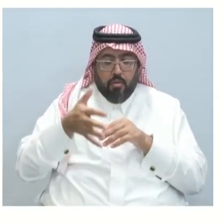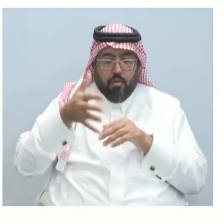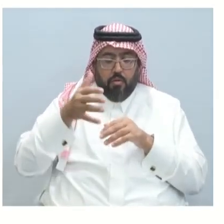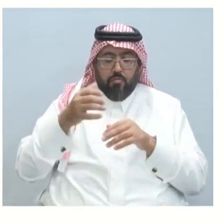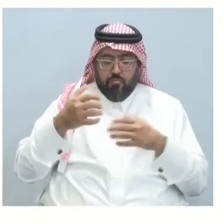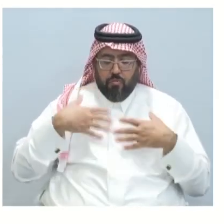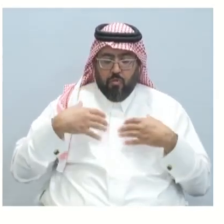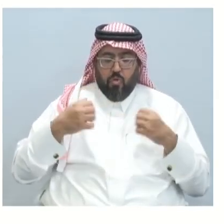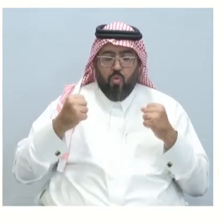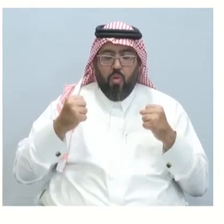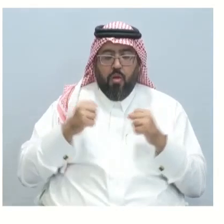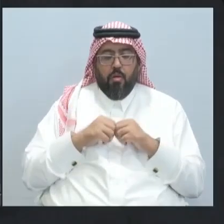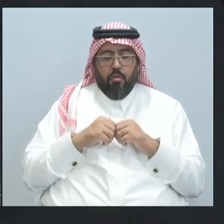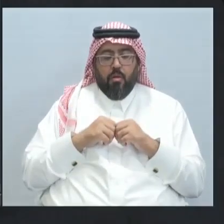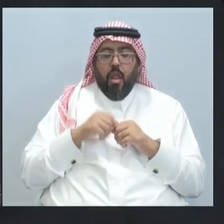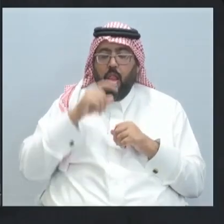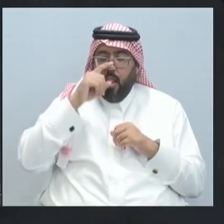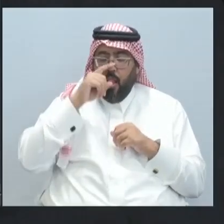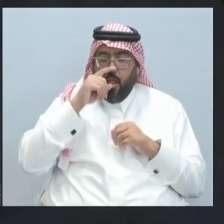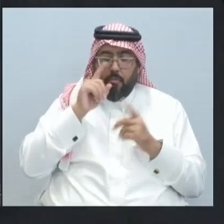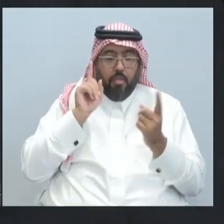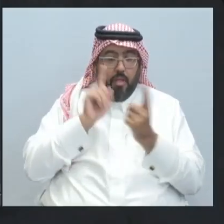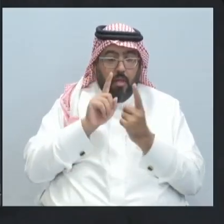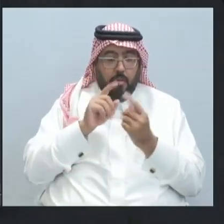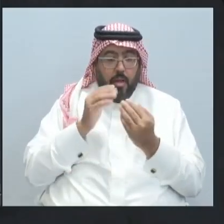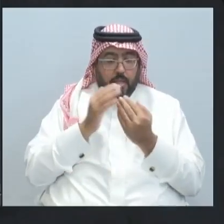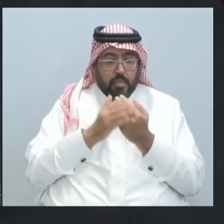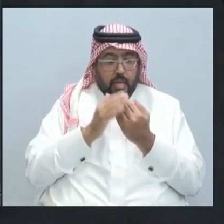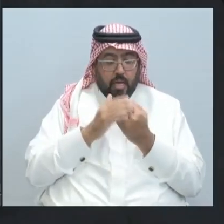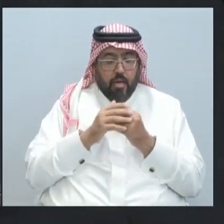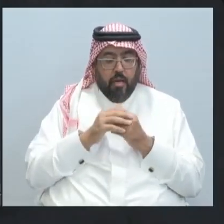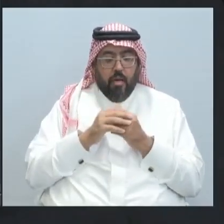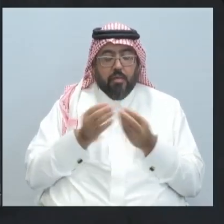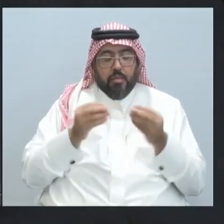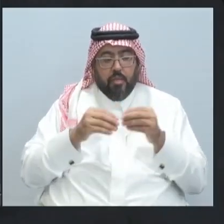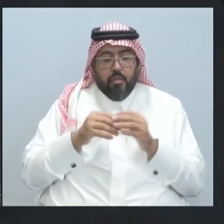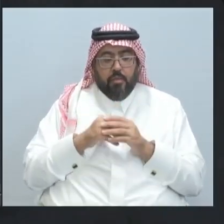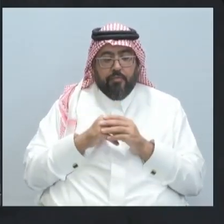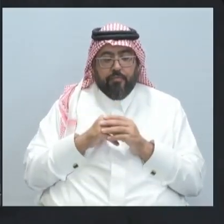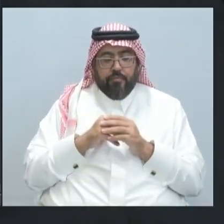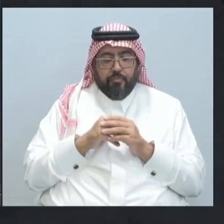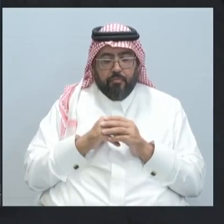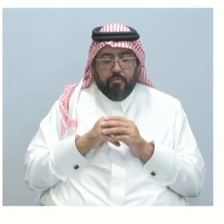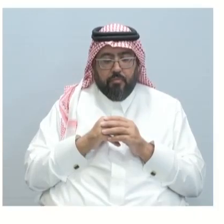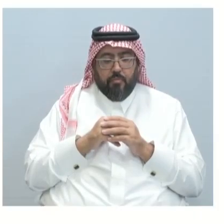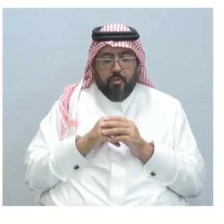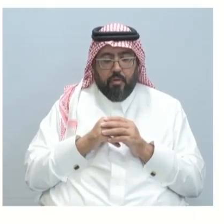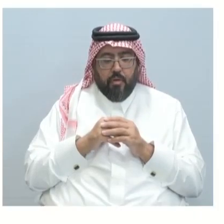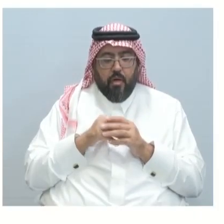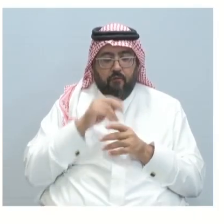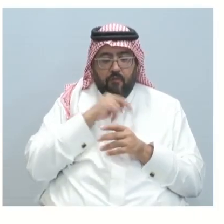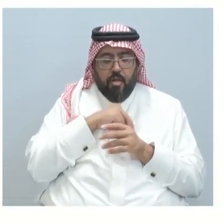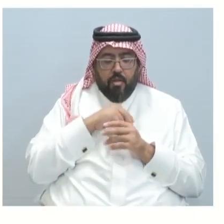واشتد عودك فلهذا لابد ان تقابل هذا الاحسان باحسان اكبر واحسان اعلى ايضا من